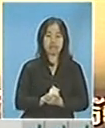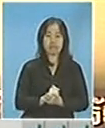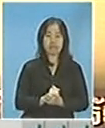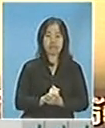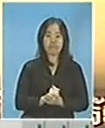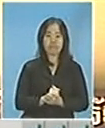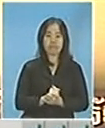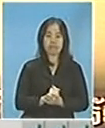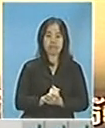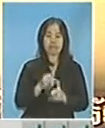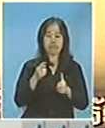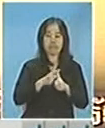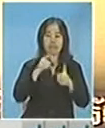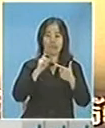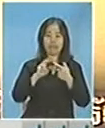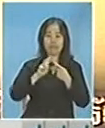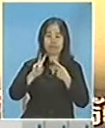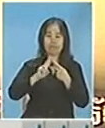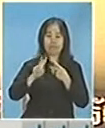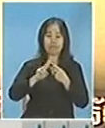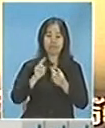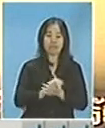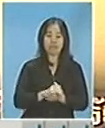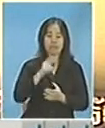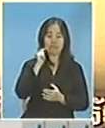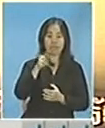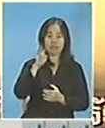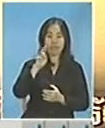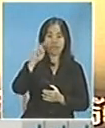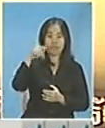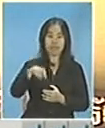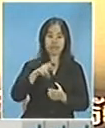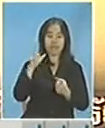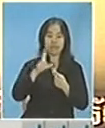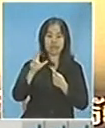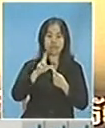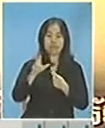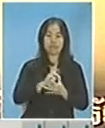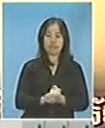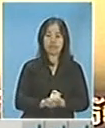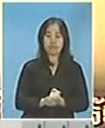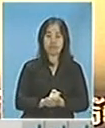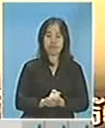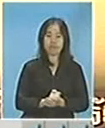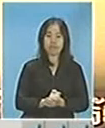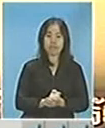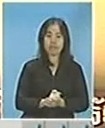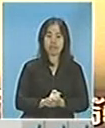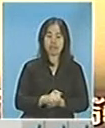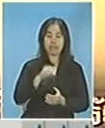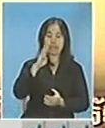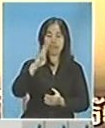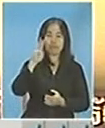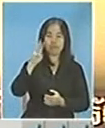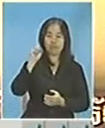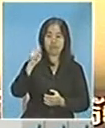งศ์ท่านที่2ท่านพีรพันธ์พาลุสุขท่านที่3ศาสตราจารย์ดร.บวรศักดิ์อุวรร